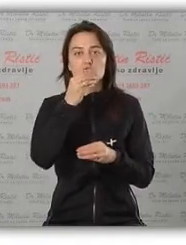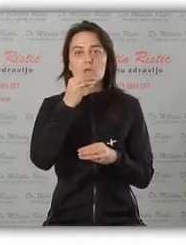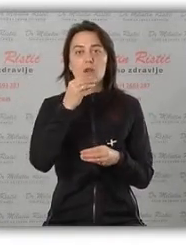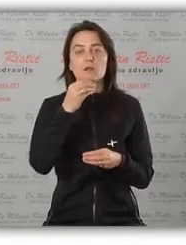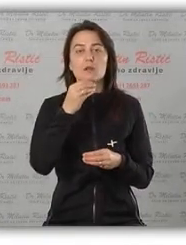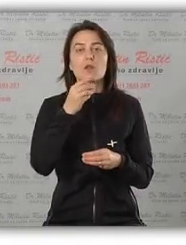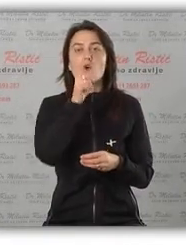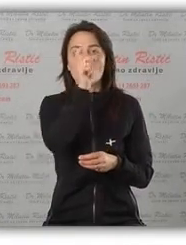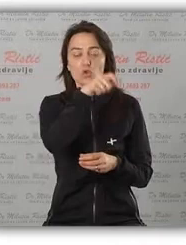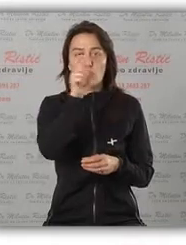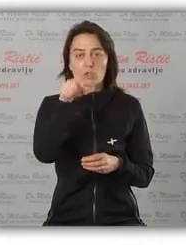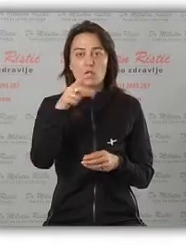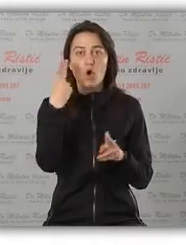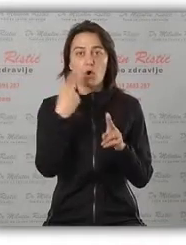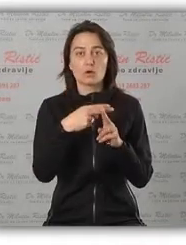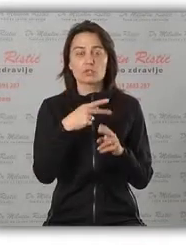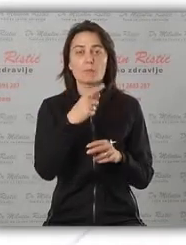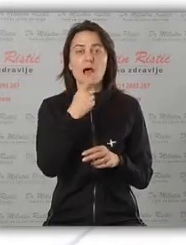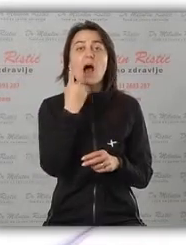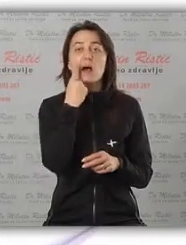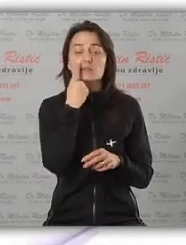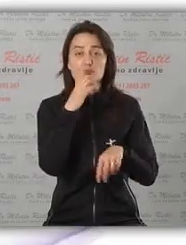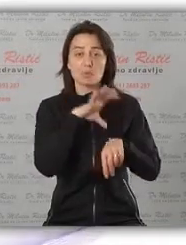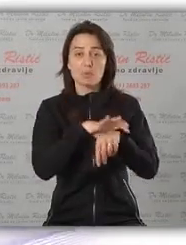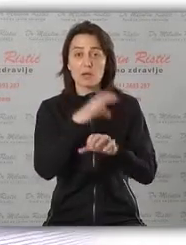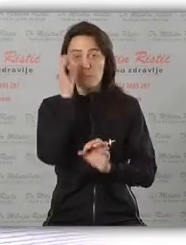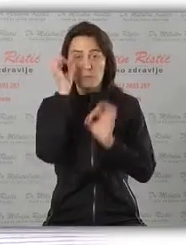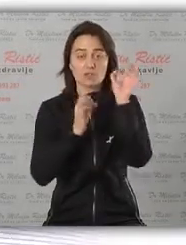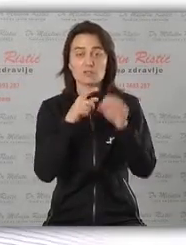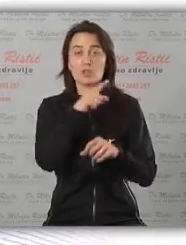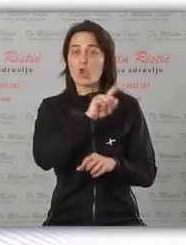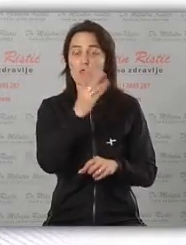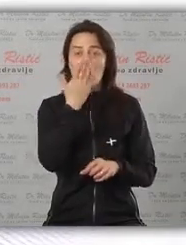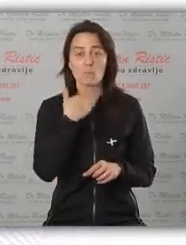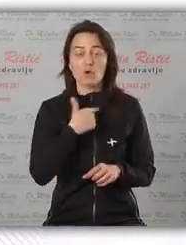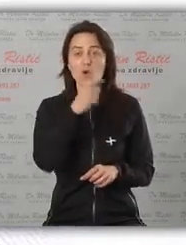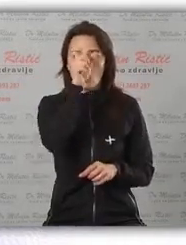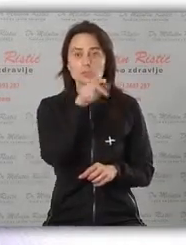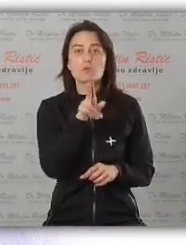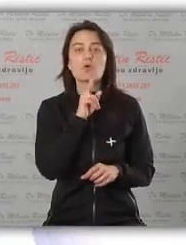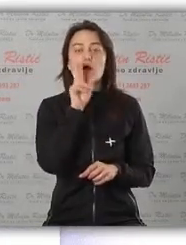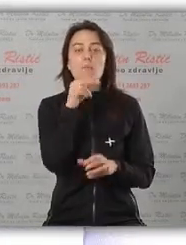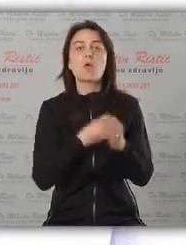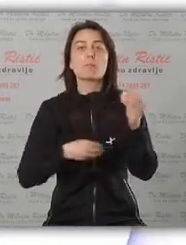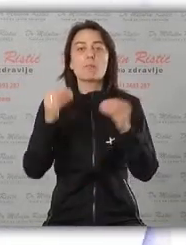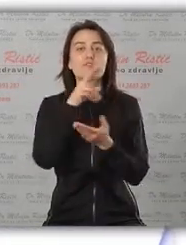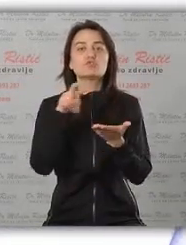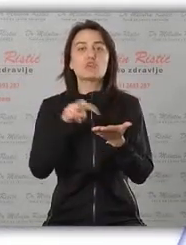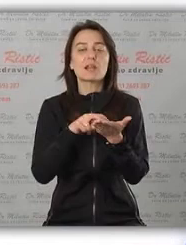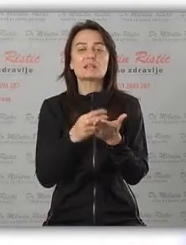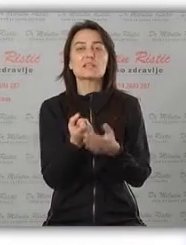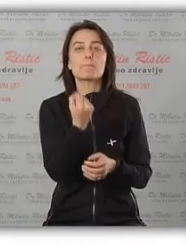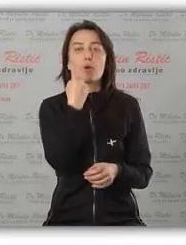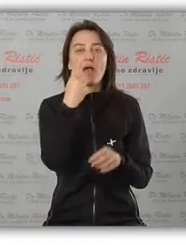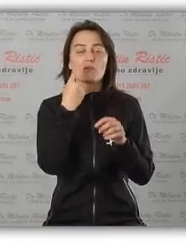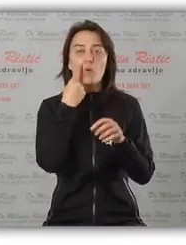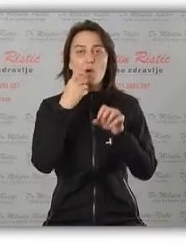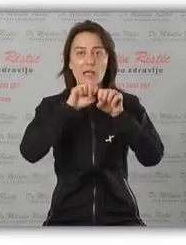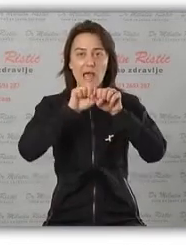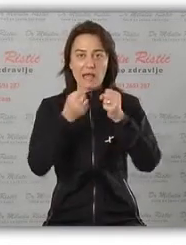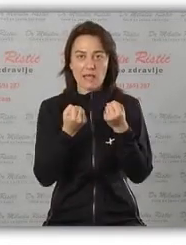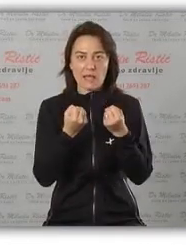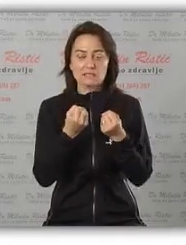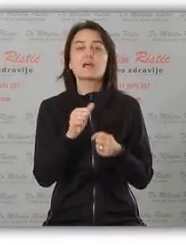u povišenoj koncentraciji kod onih osoba gdje stomatolog proceni da je to neophodno, a to su znači osobe koje imaju povećan rizik